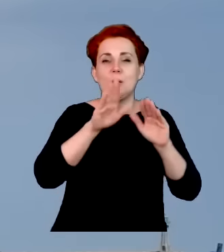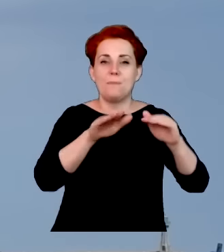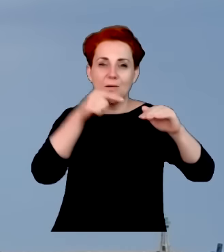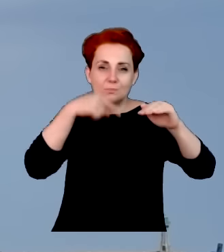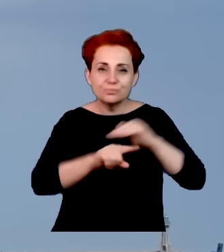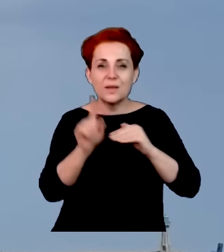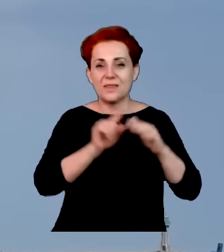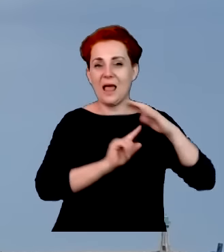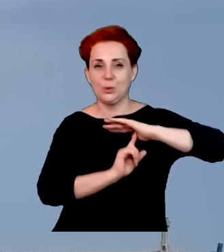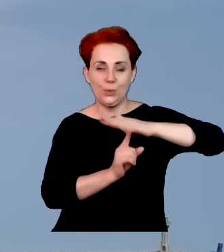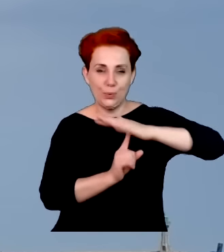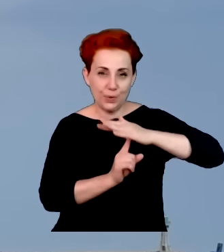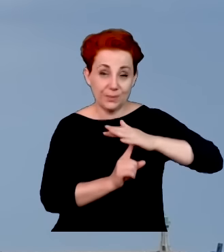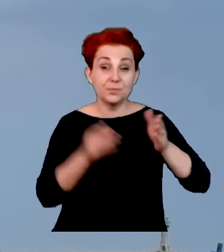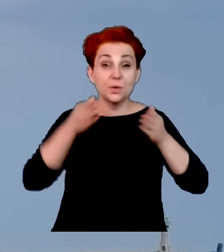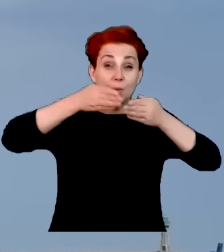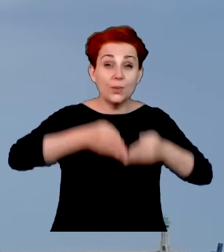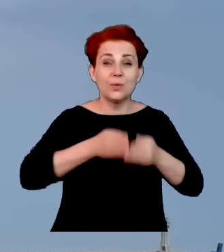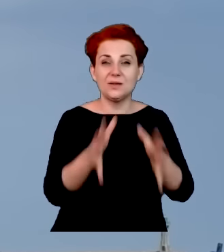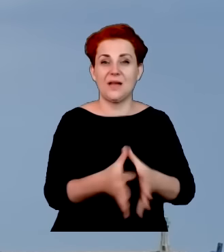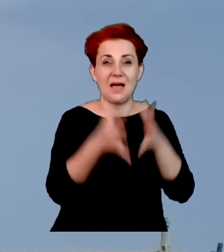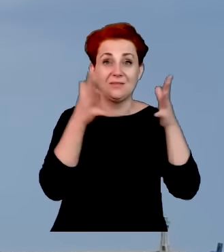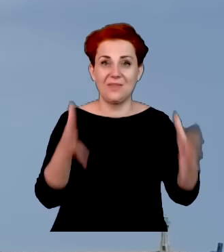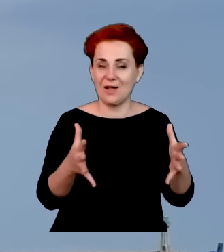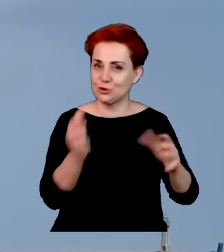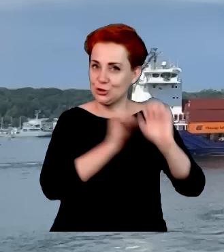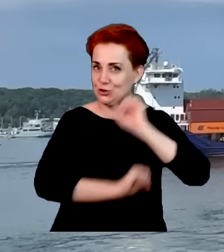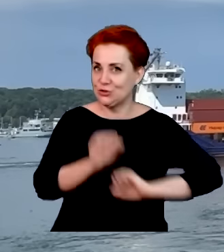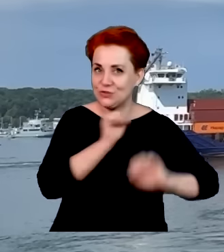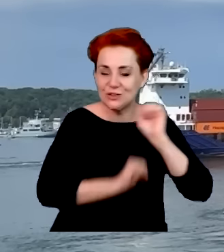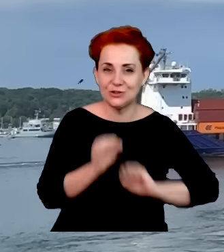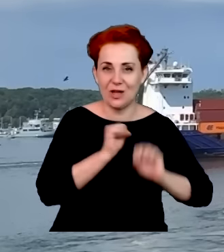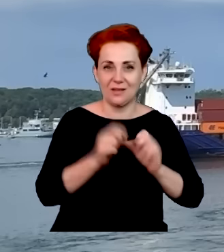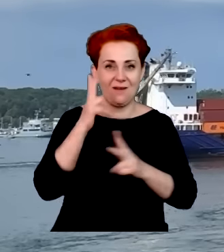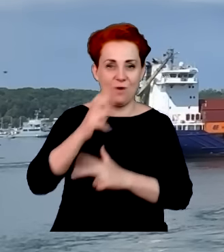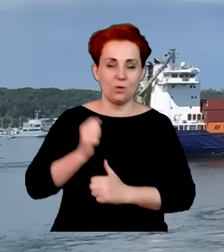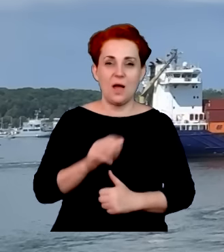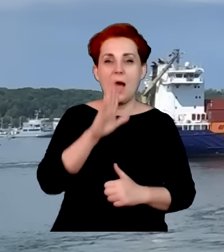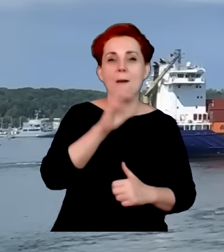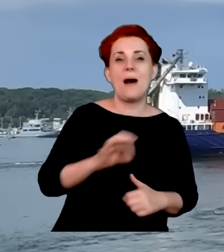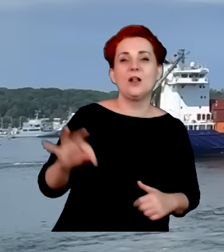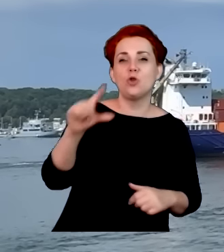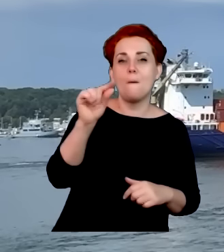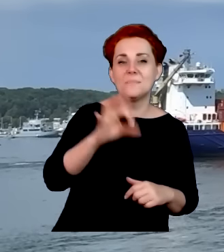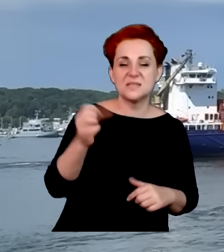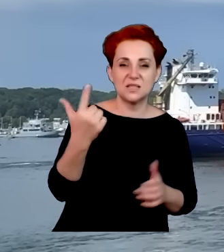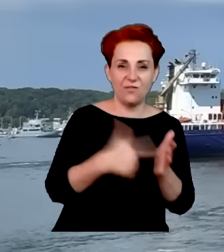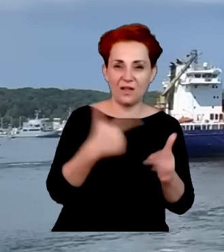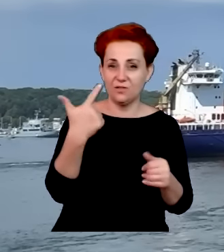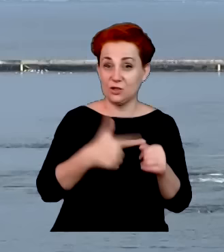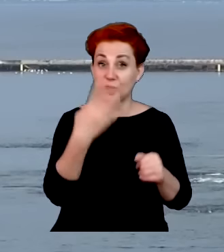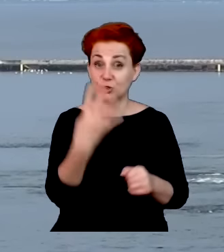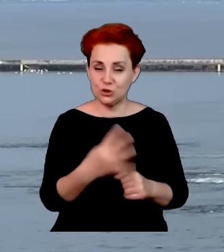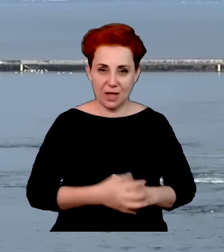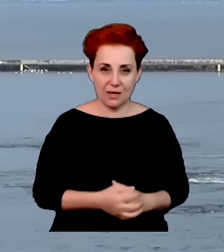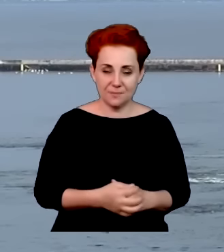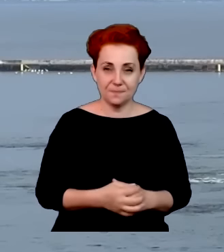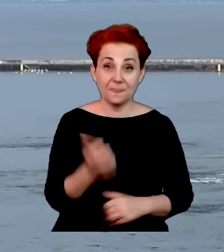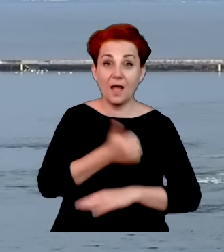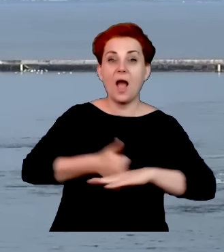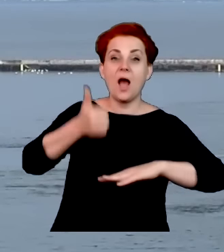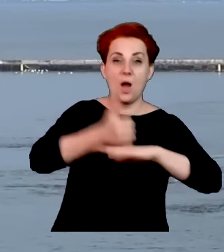śmigłowców. Jednostka uczestniczy w największych w historii ćwiczeniach wojskowych pod nazwą Baltops 2024. Odbywające się pod dowództwem